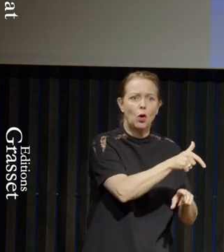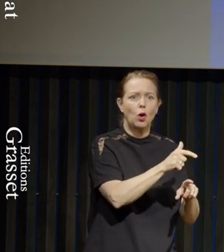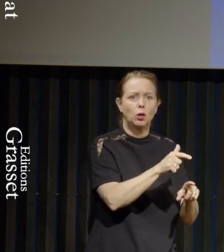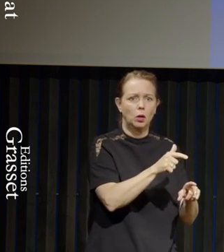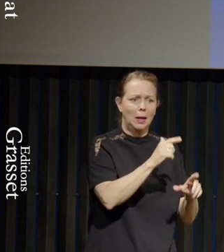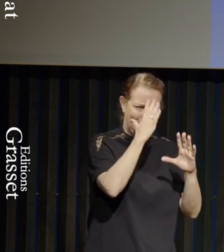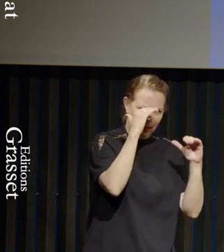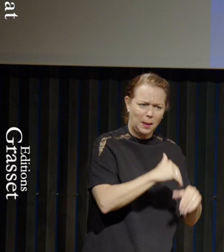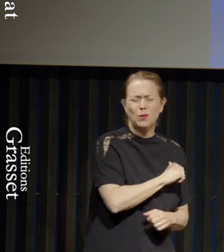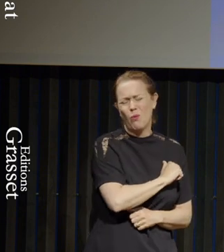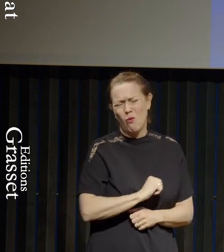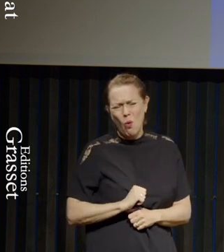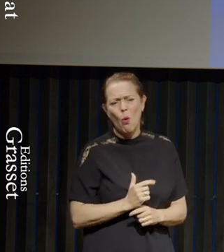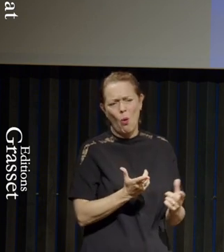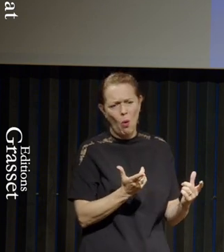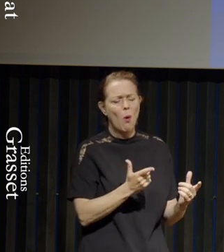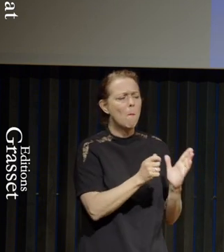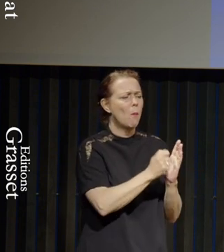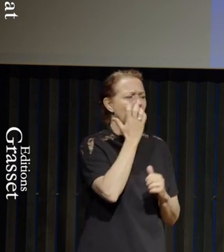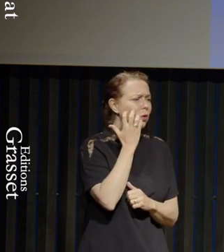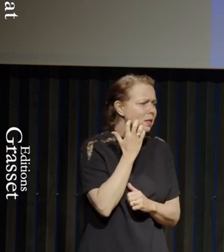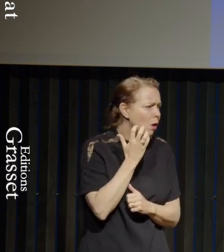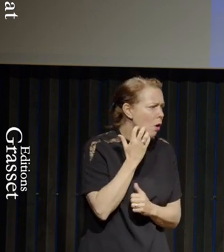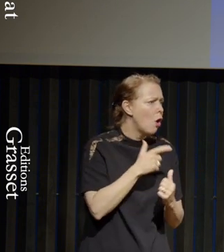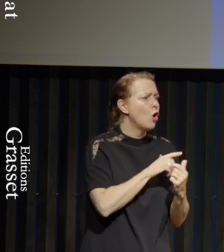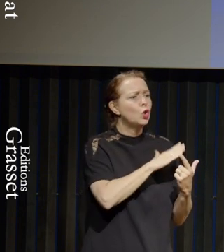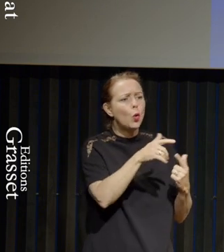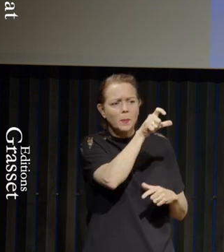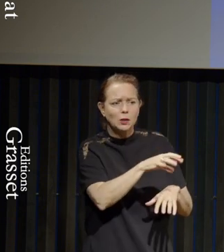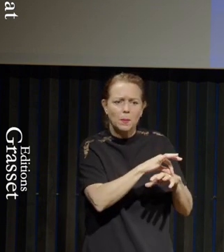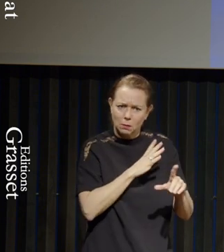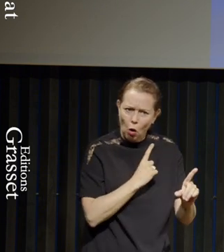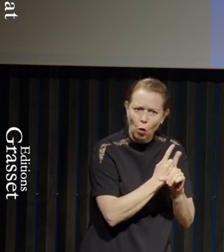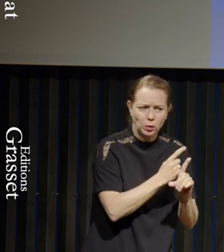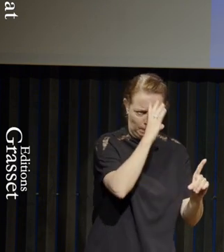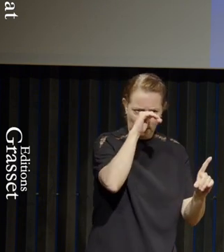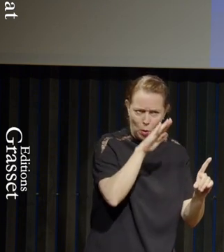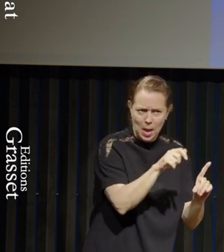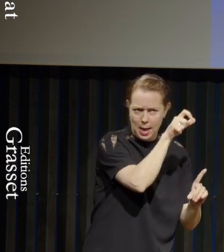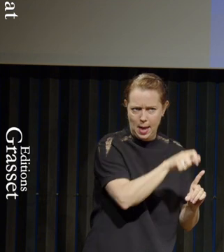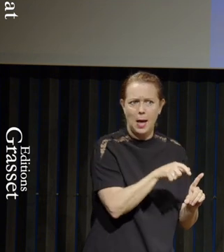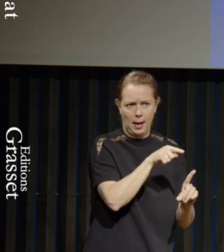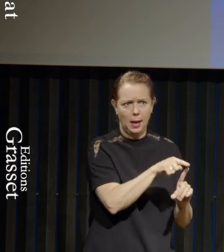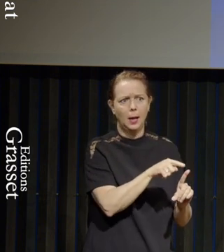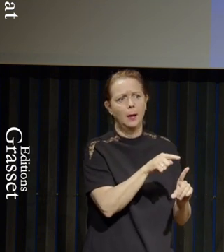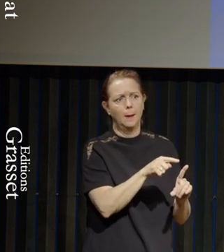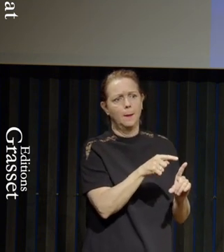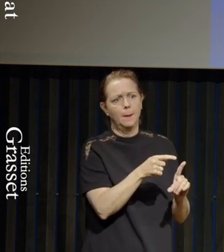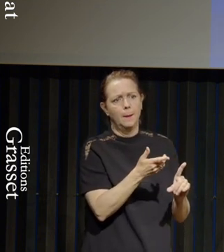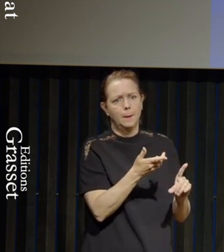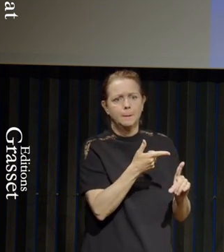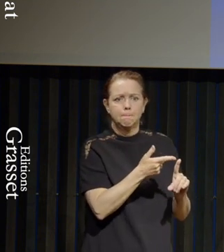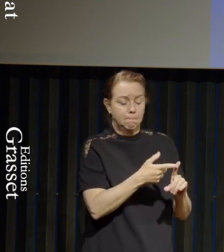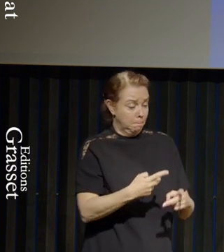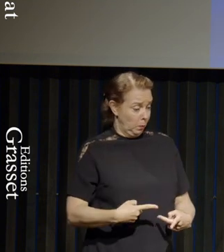une dépression terrible à l'adolescence, l'autre bipolaire et ayant